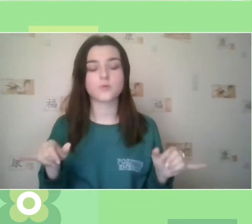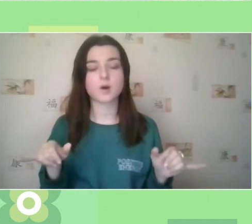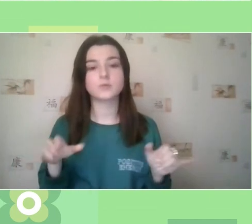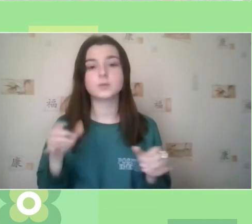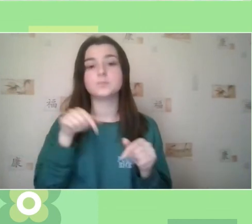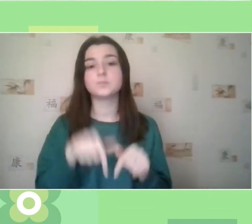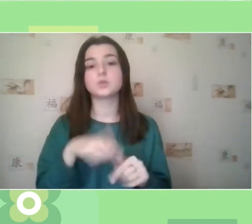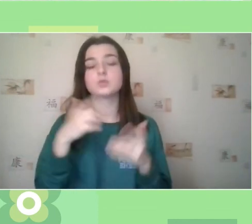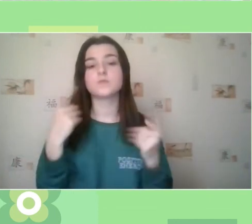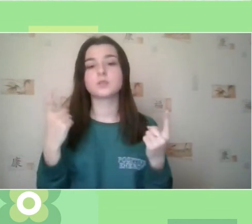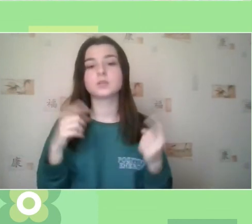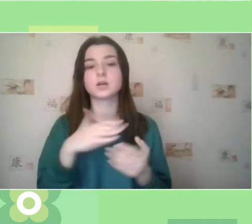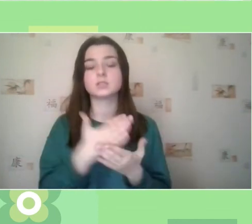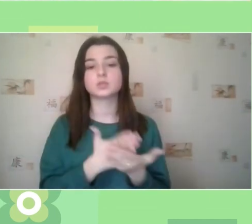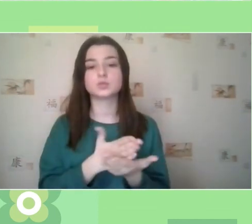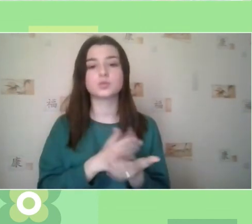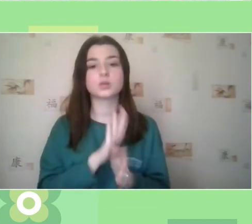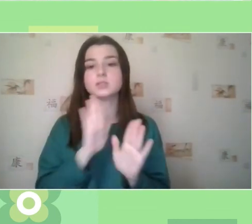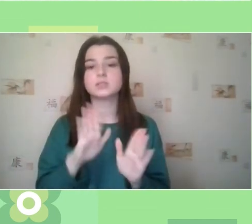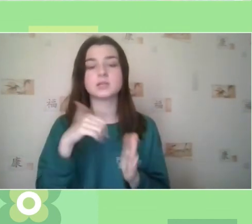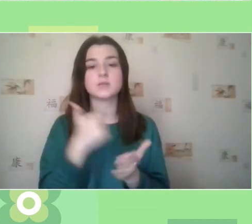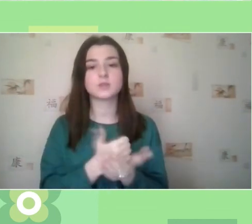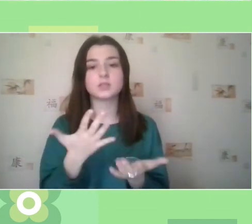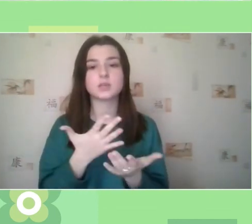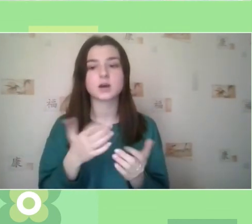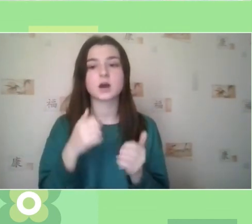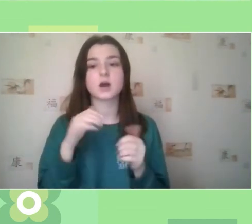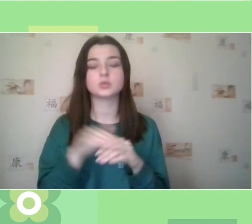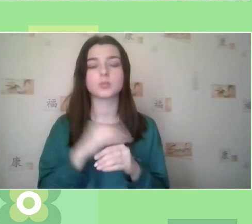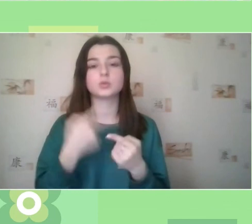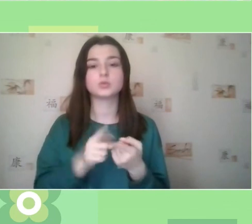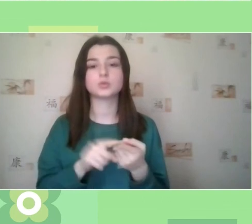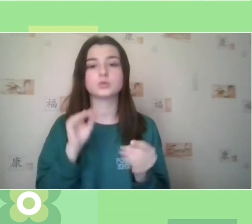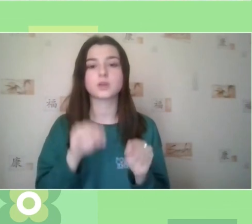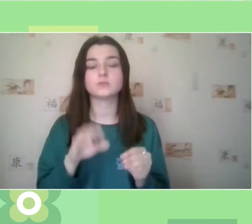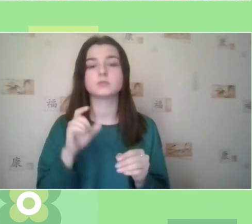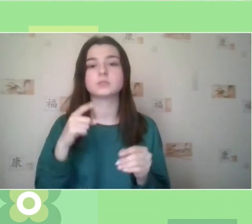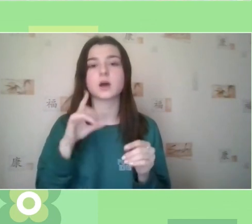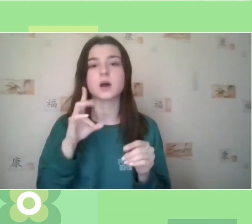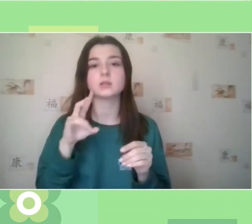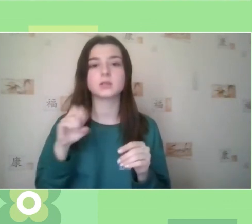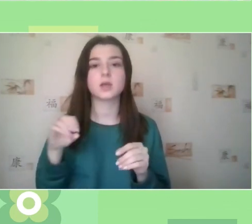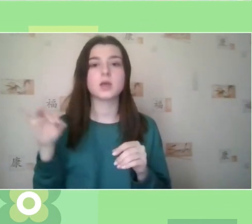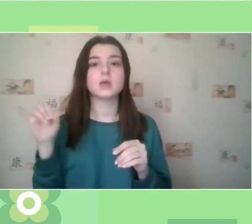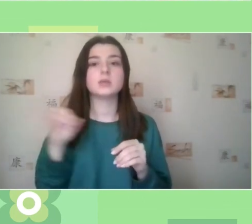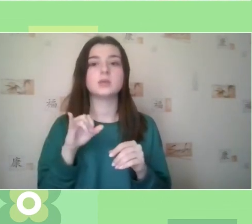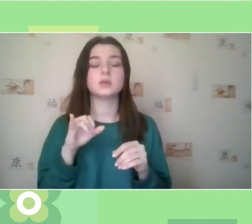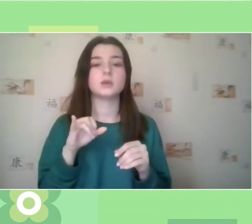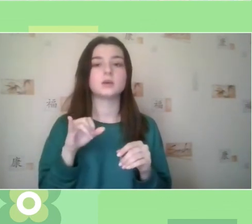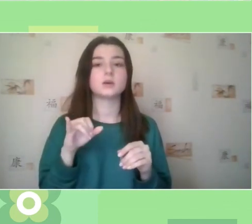велика заслуга не тільки влади, яка ну, адекватно до цього ставилася, але й місцевої